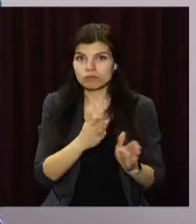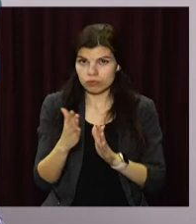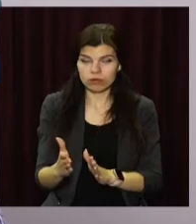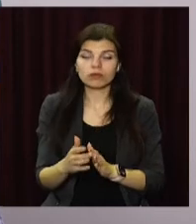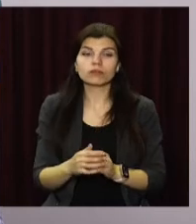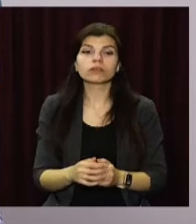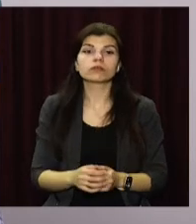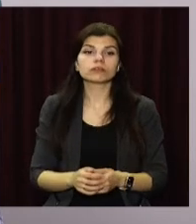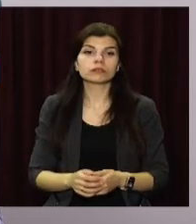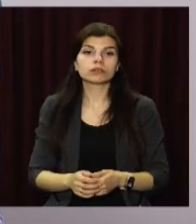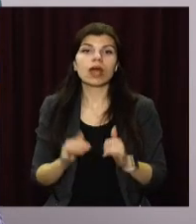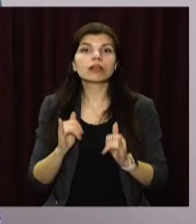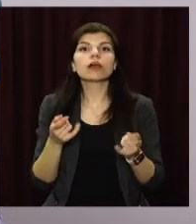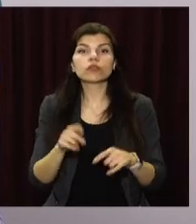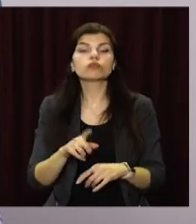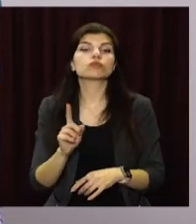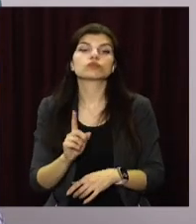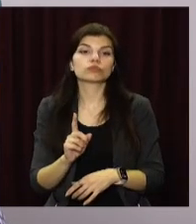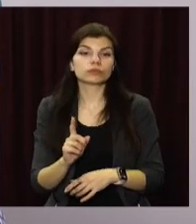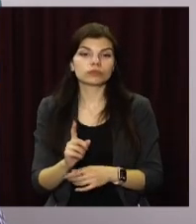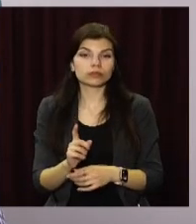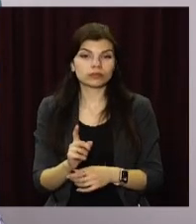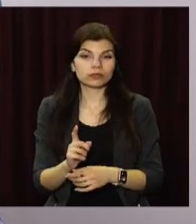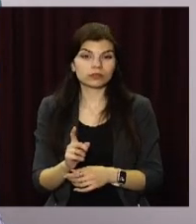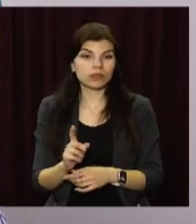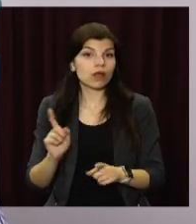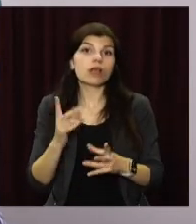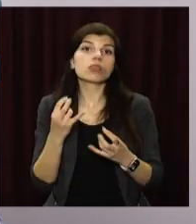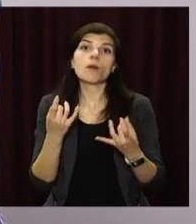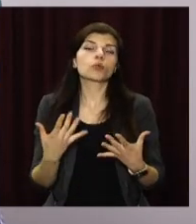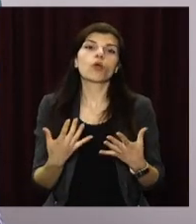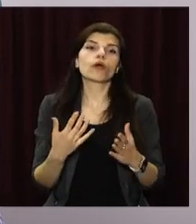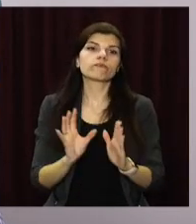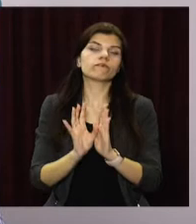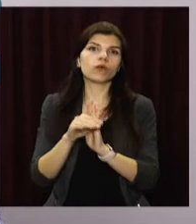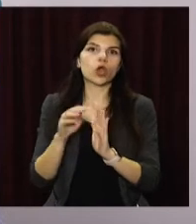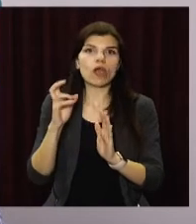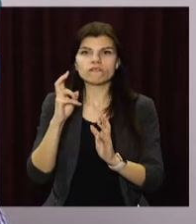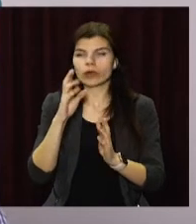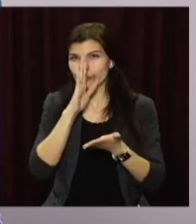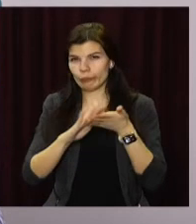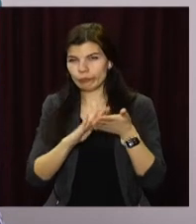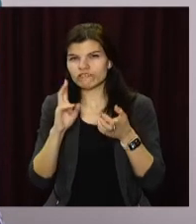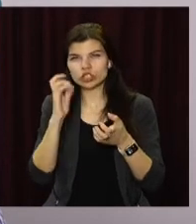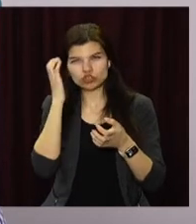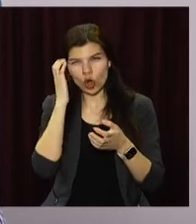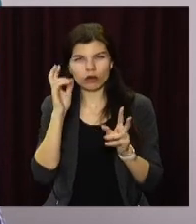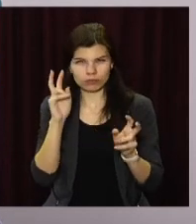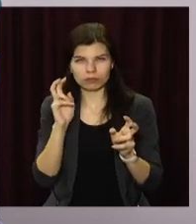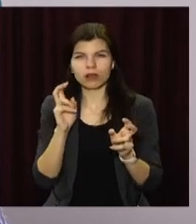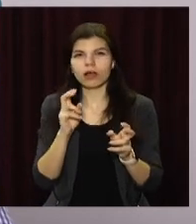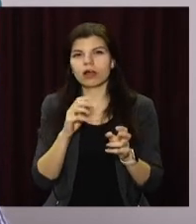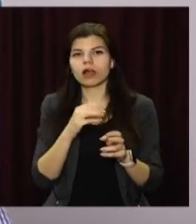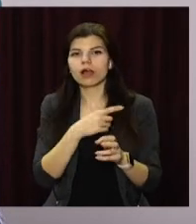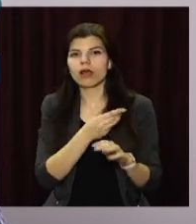налоги для того, щоб не просто там в чорну працювали, як би